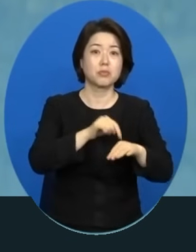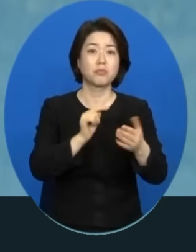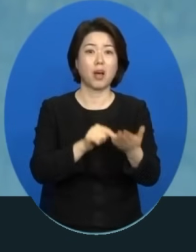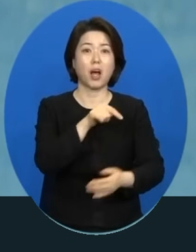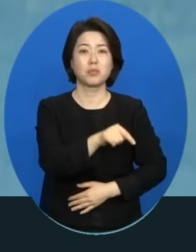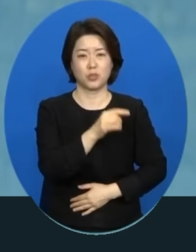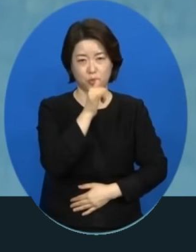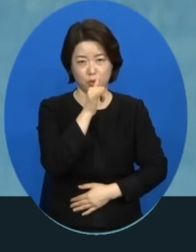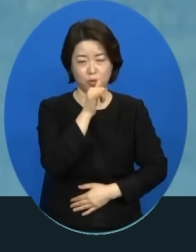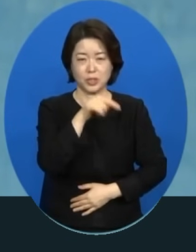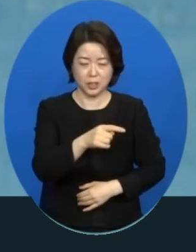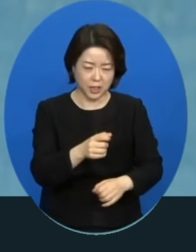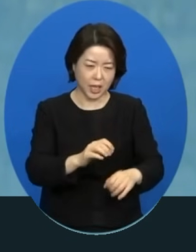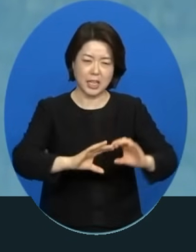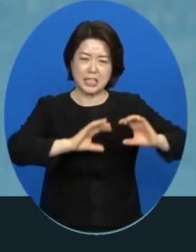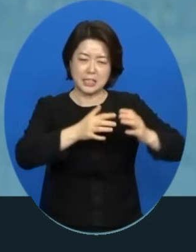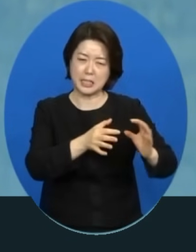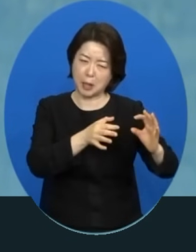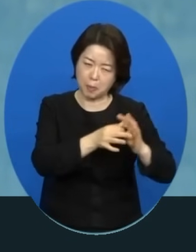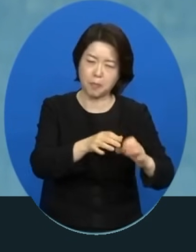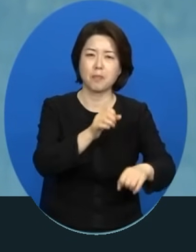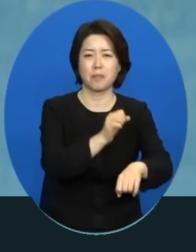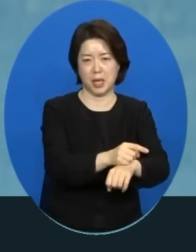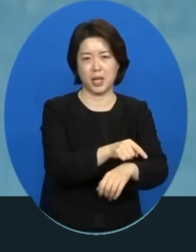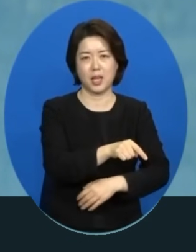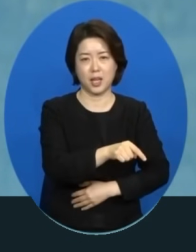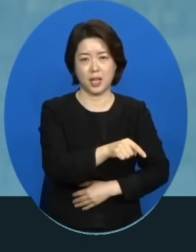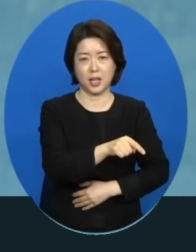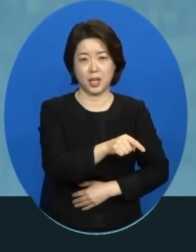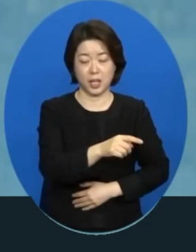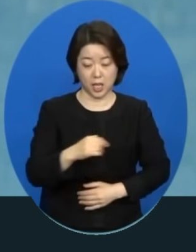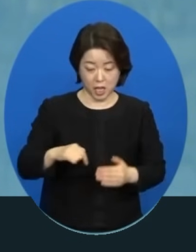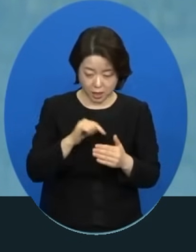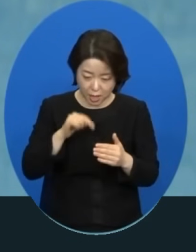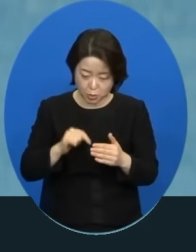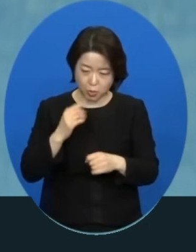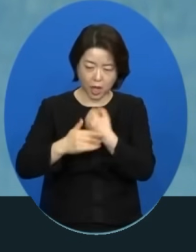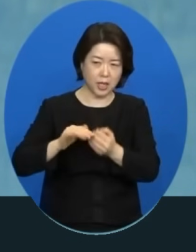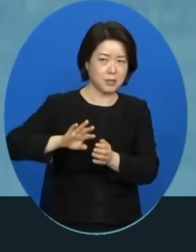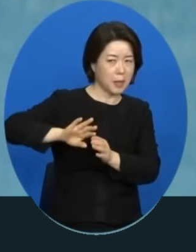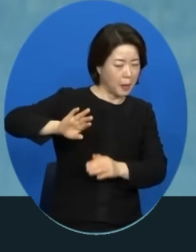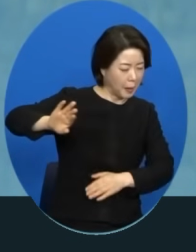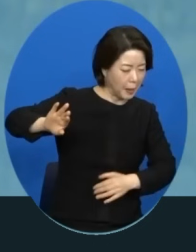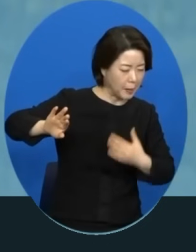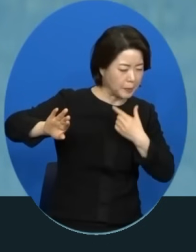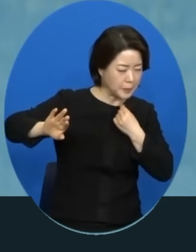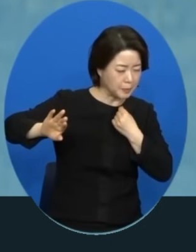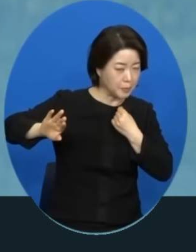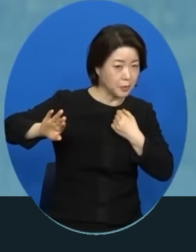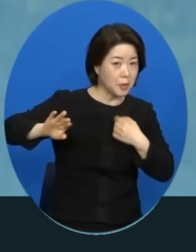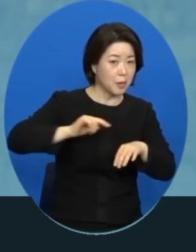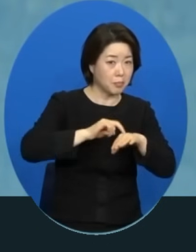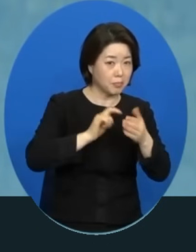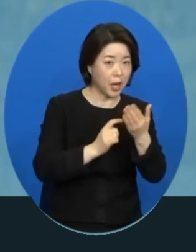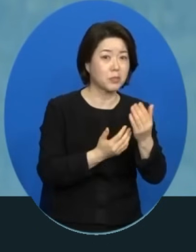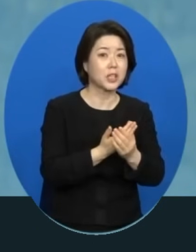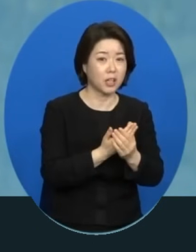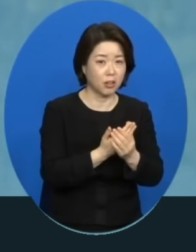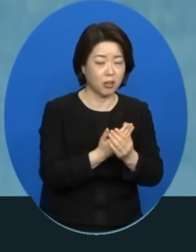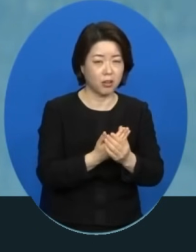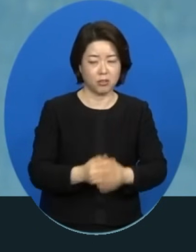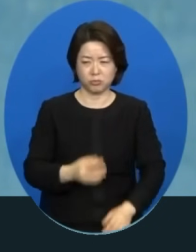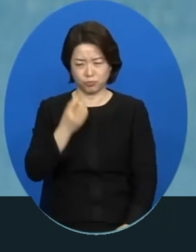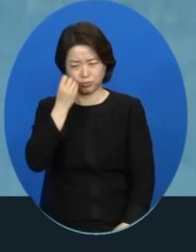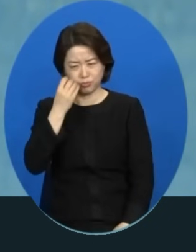하나님으로부터 독립하고자 하는 거예요. 세속성은 내 삶에서 하나님을 배제하고 싶은 욕망이 있어요. 되게 신기한 게 하나님께